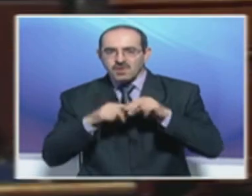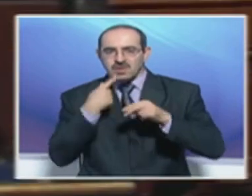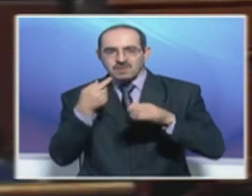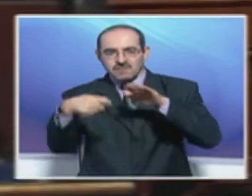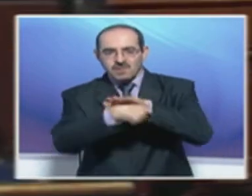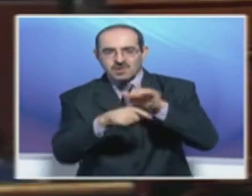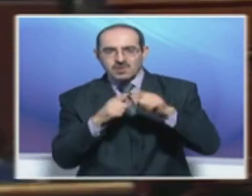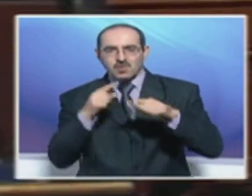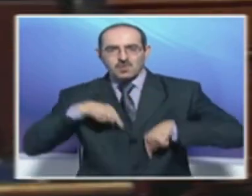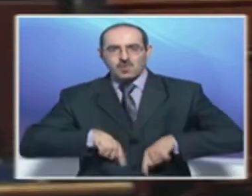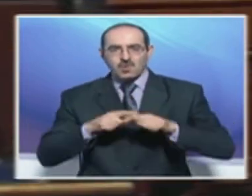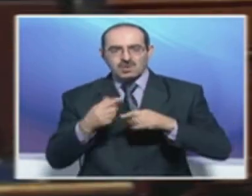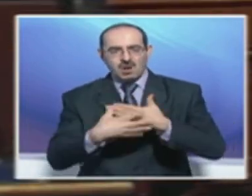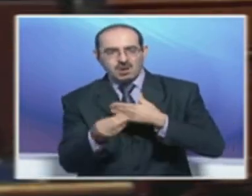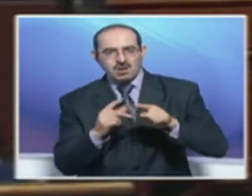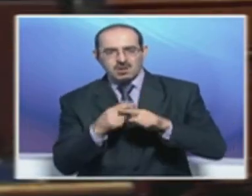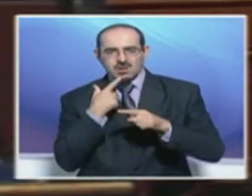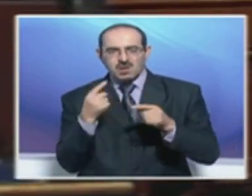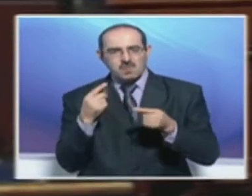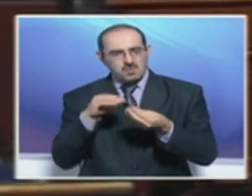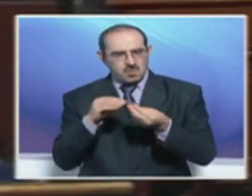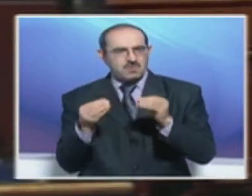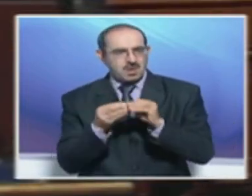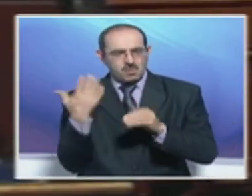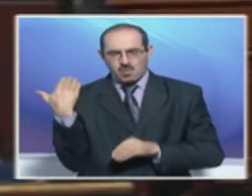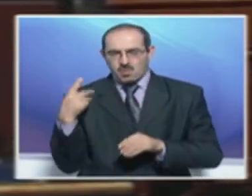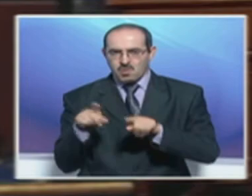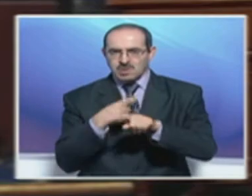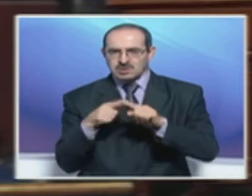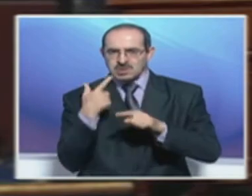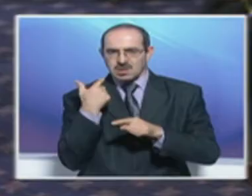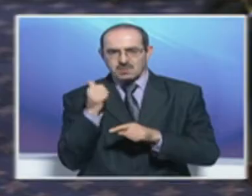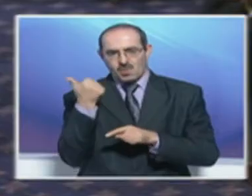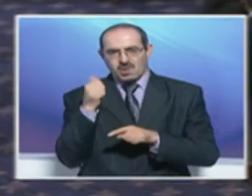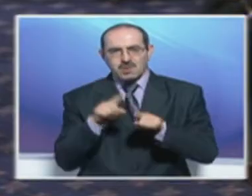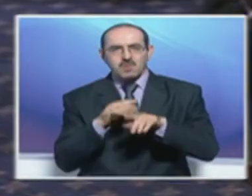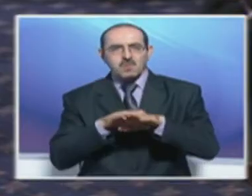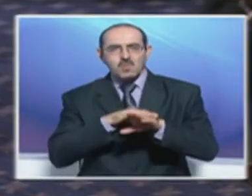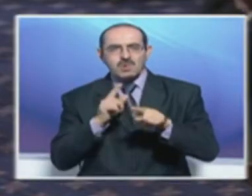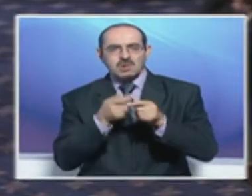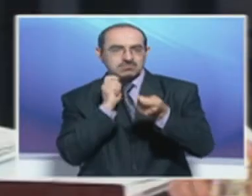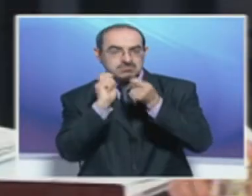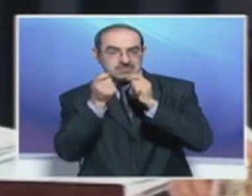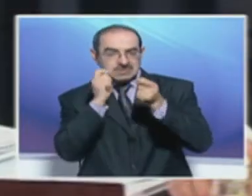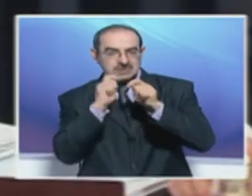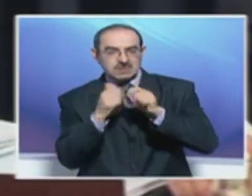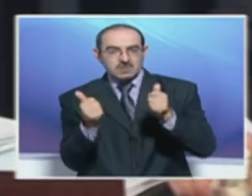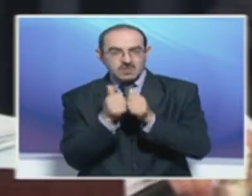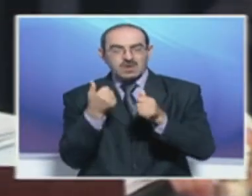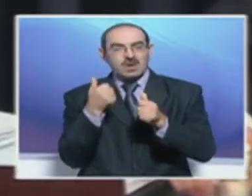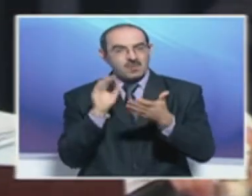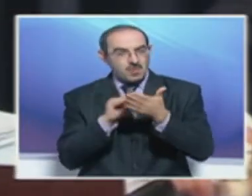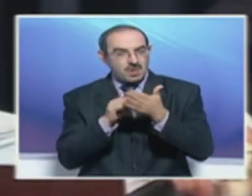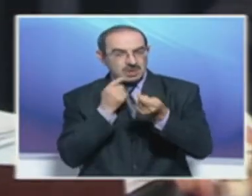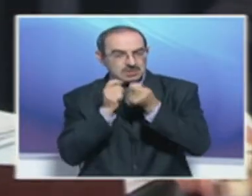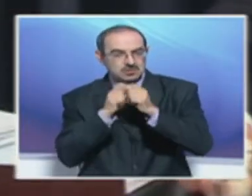الحكومة، وهذا لإخراجها من الشلل الذي تعاني منه منذ أمس الأول على الرغم من المفاوضات المكثفة